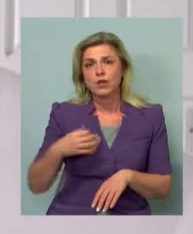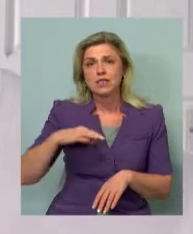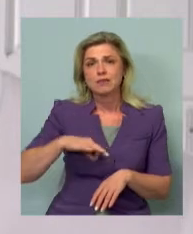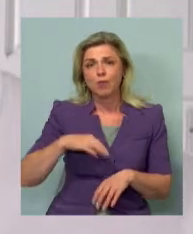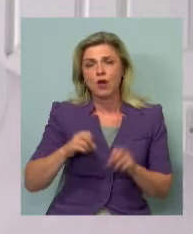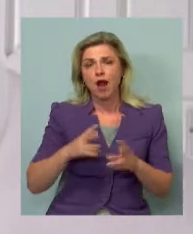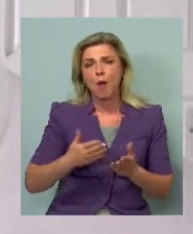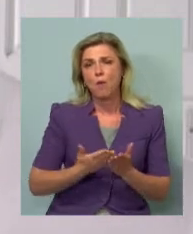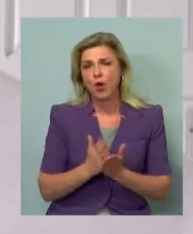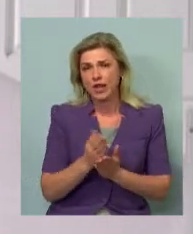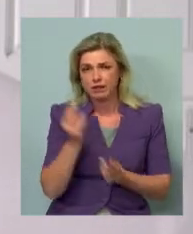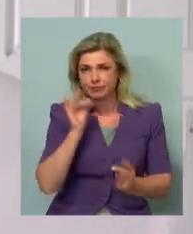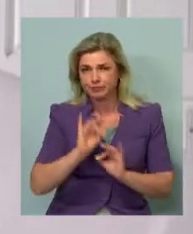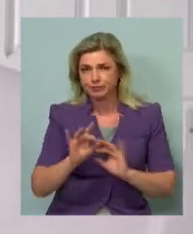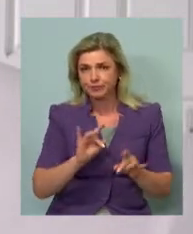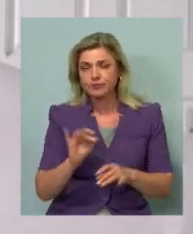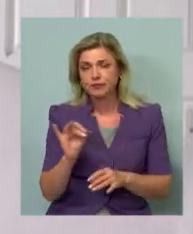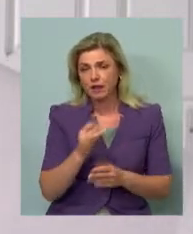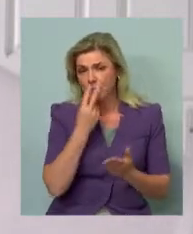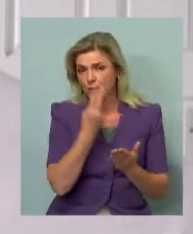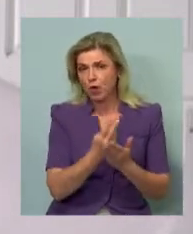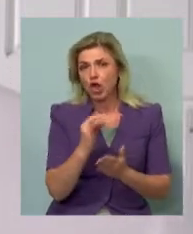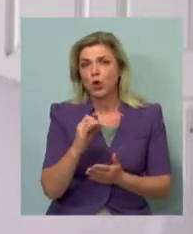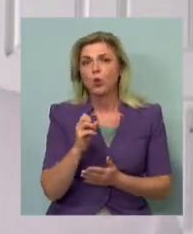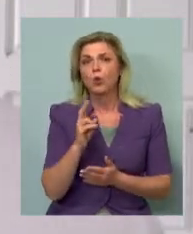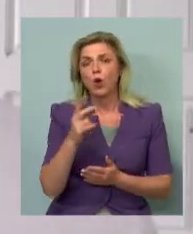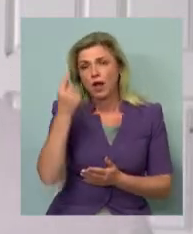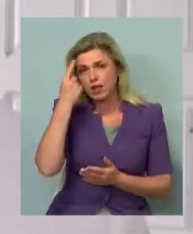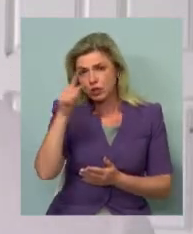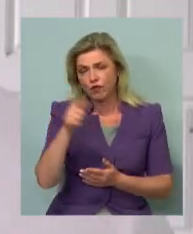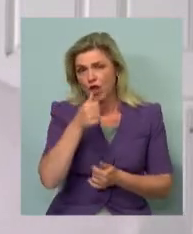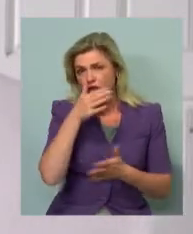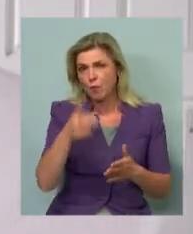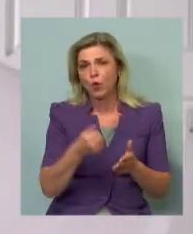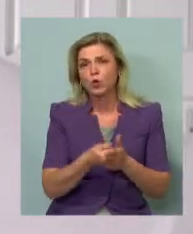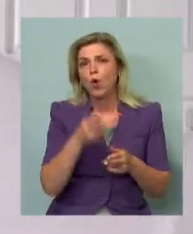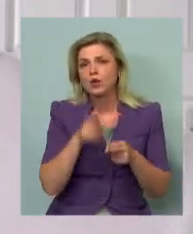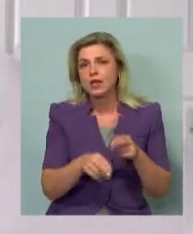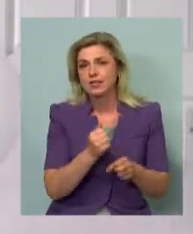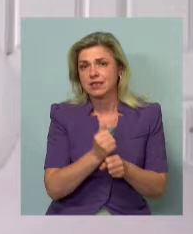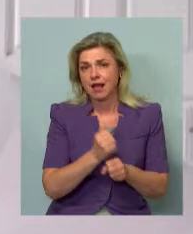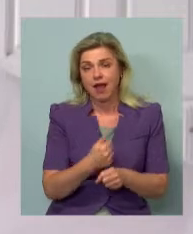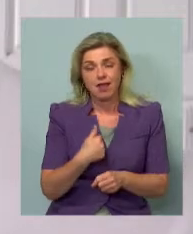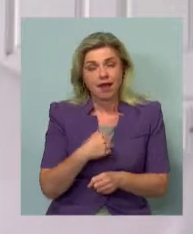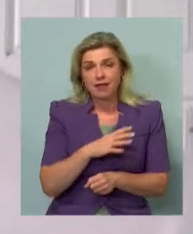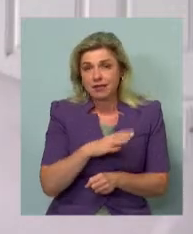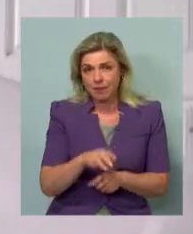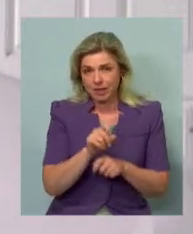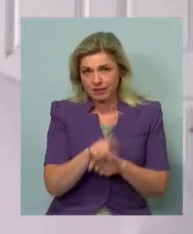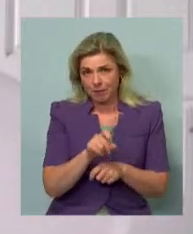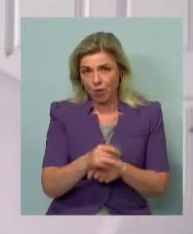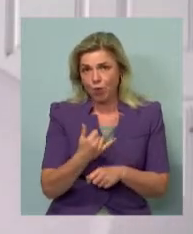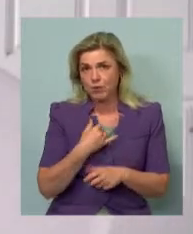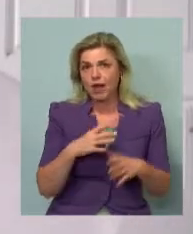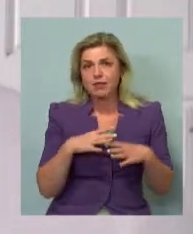політичного тиску. Ось Ілюк ініціював, дивіться, він не може доробити, хоча я не був замовником. І в мене не було можливості фінансово